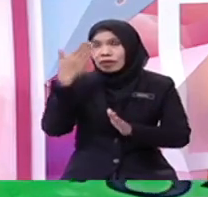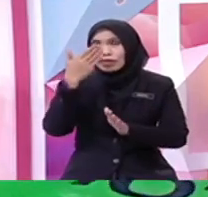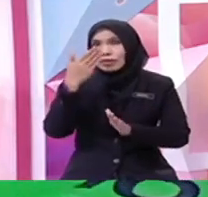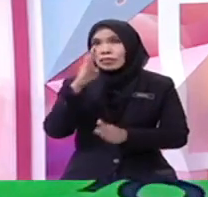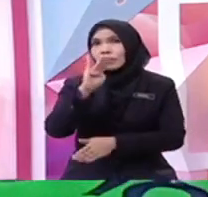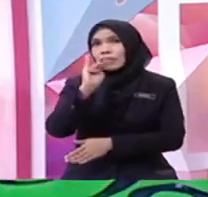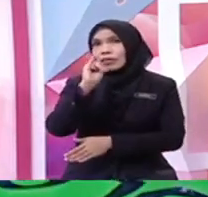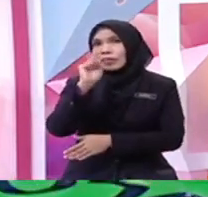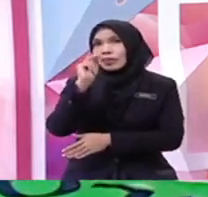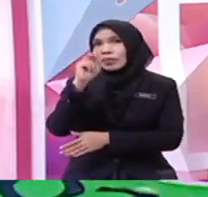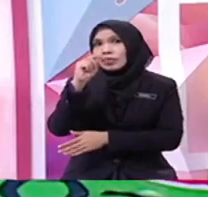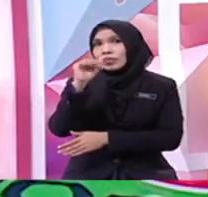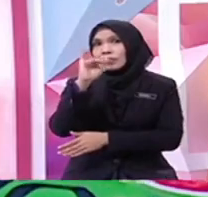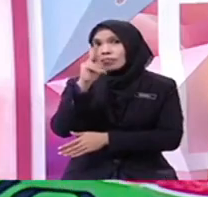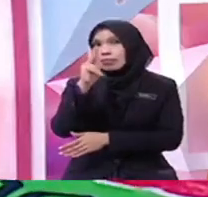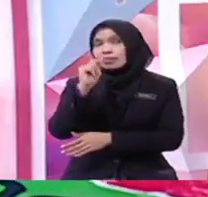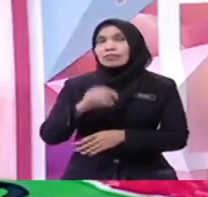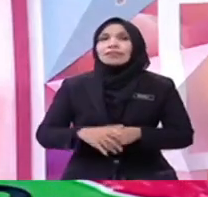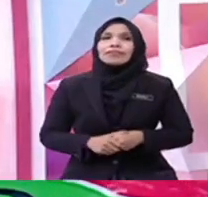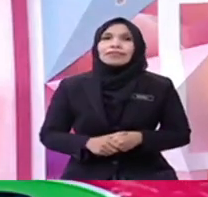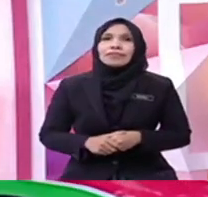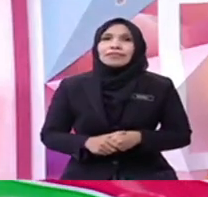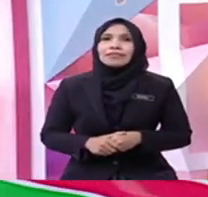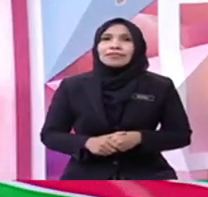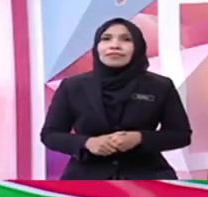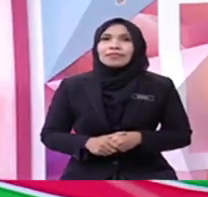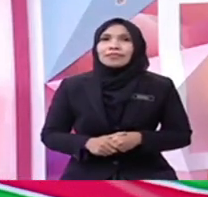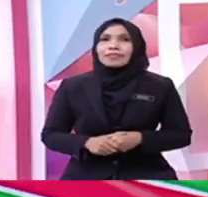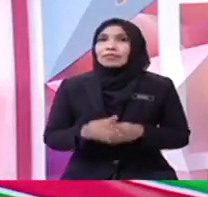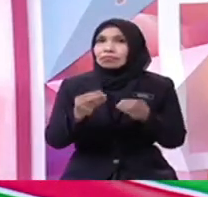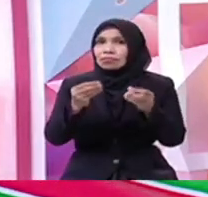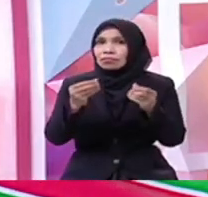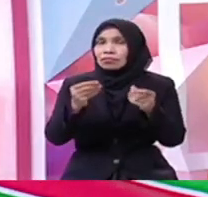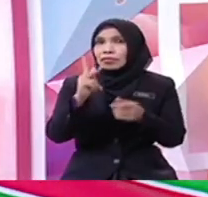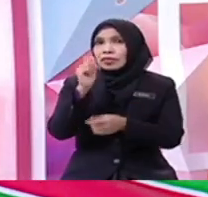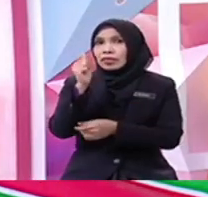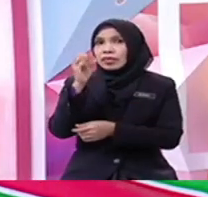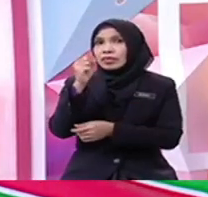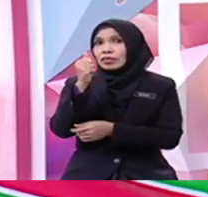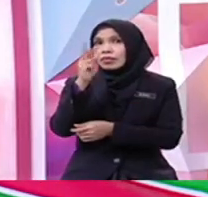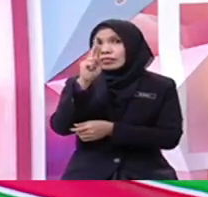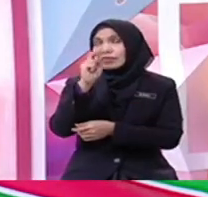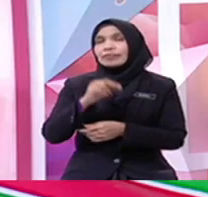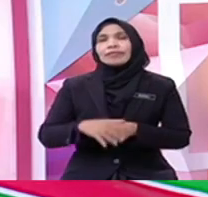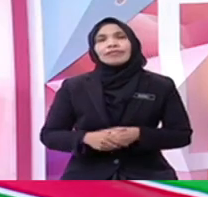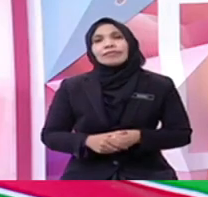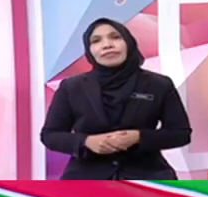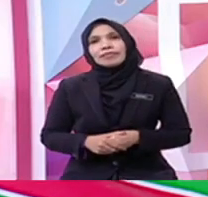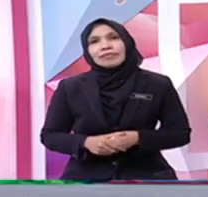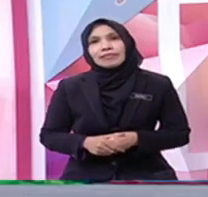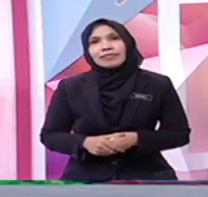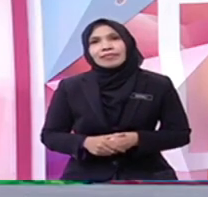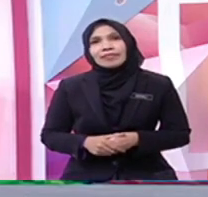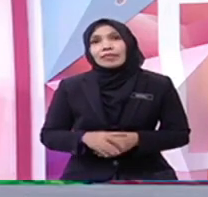sagu jadi Bera se-indonesia agak kasar betul juga Oh ya Solo ada